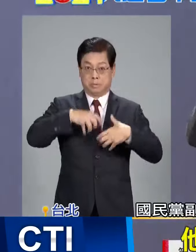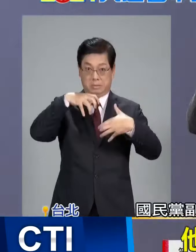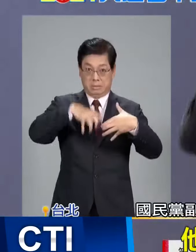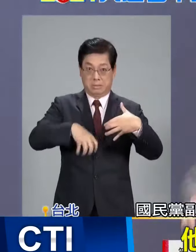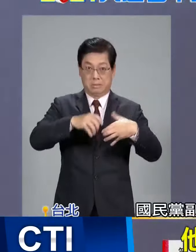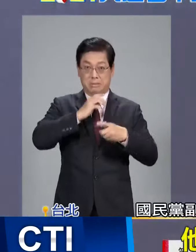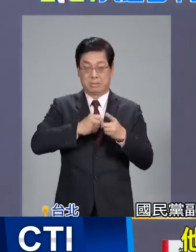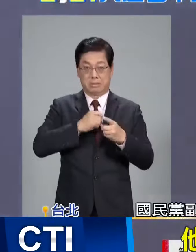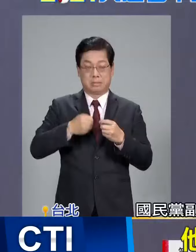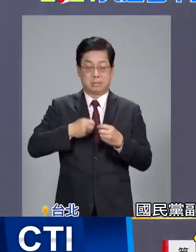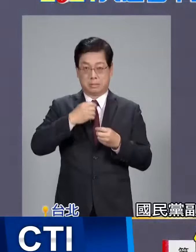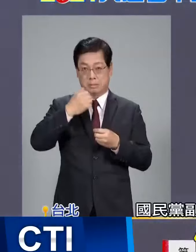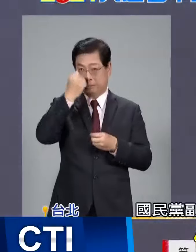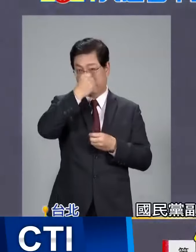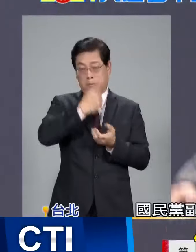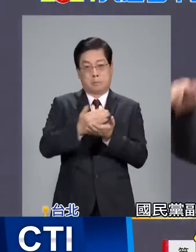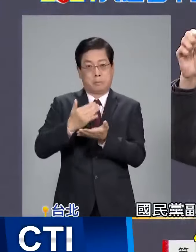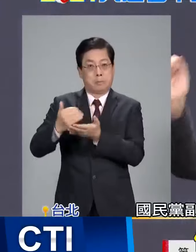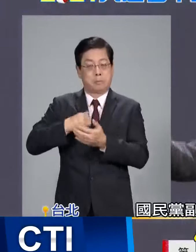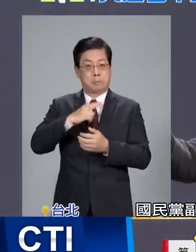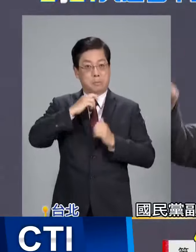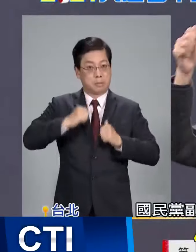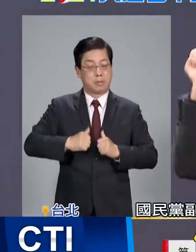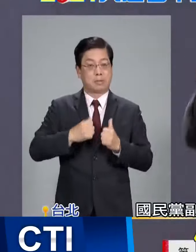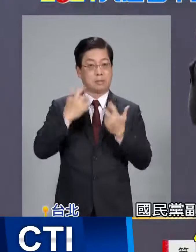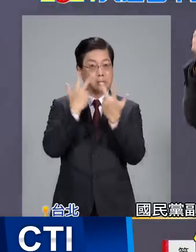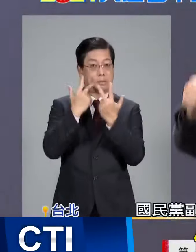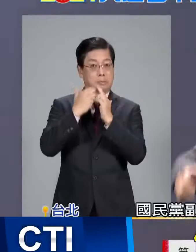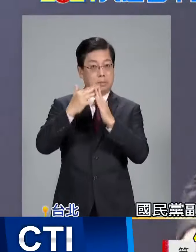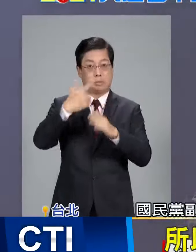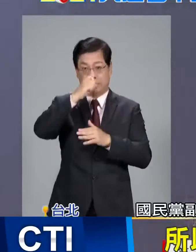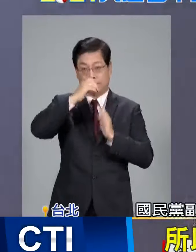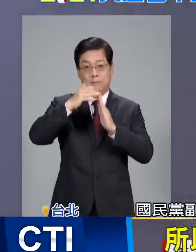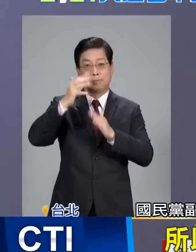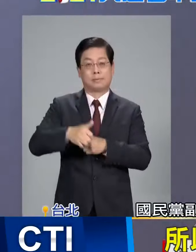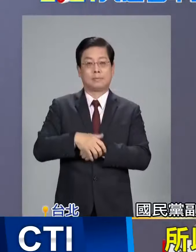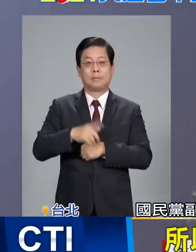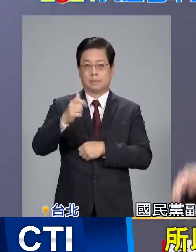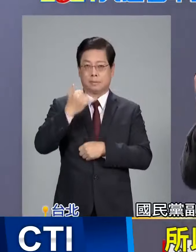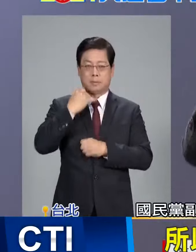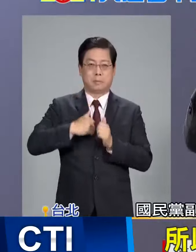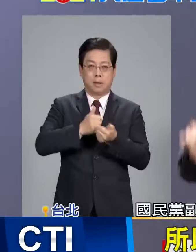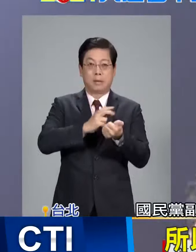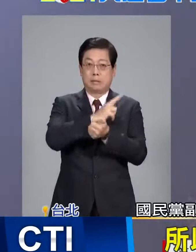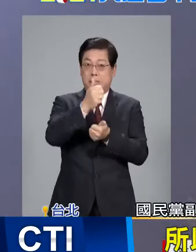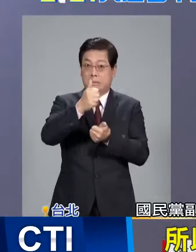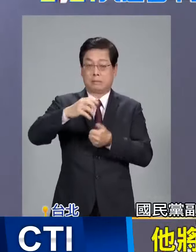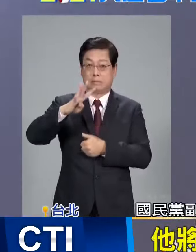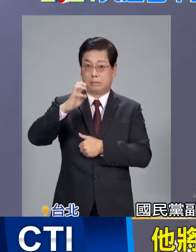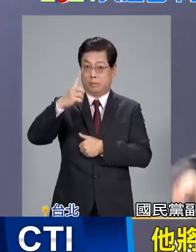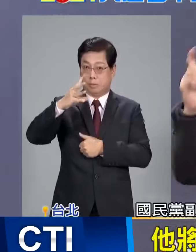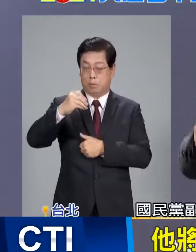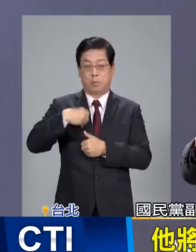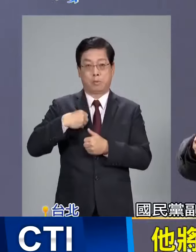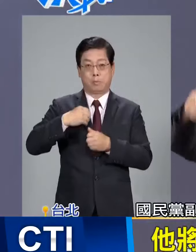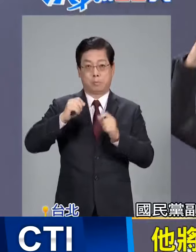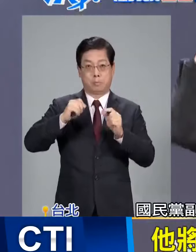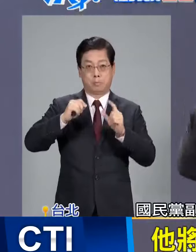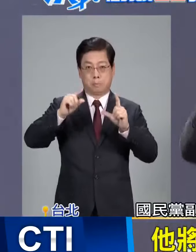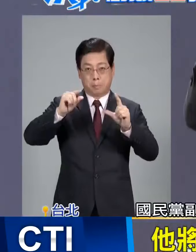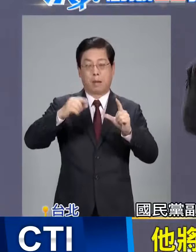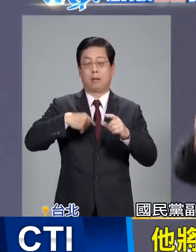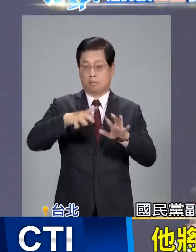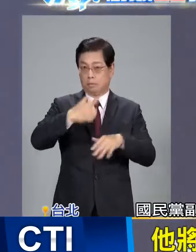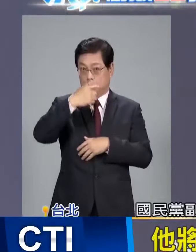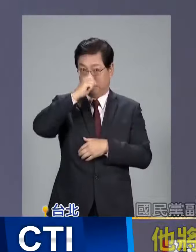扫黑英雄，他是新北市最好的市长，所以才能大赢林佳龙46万票，他将来一定是一个